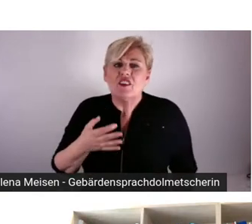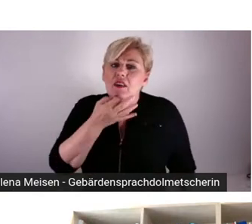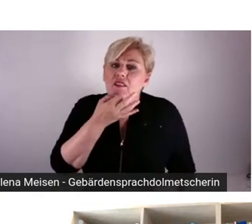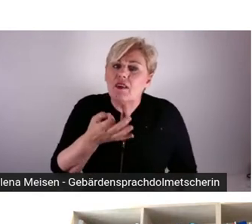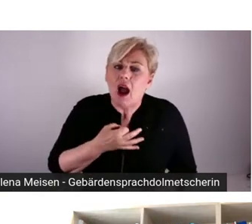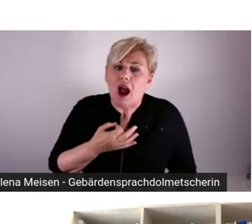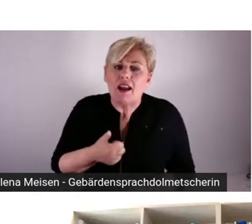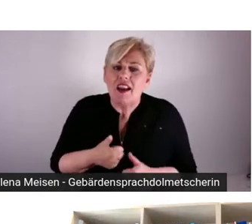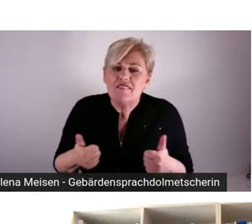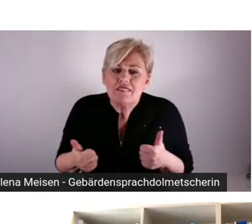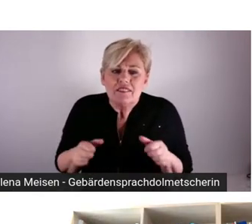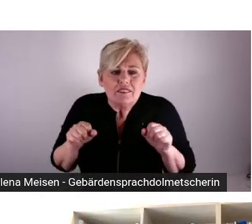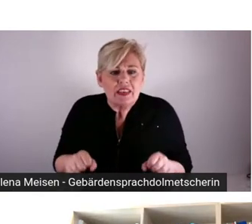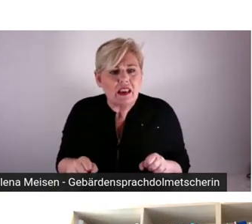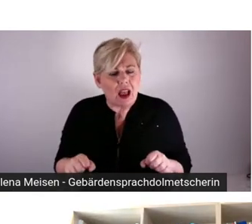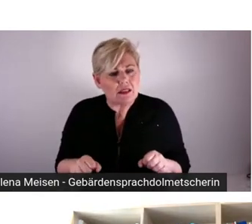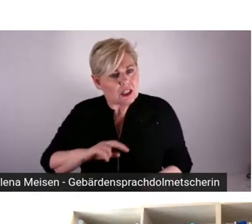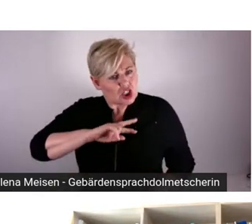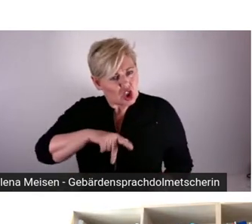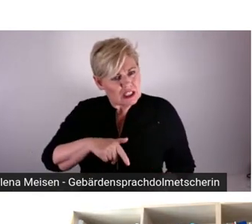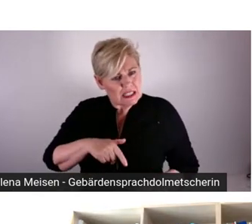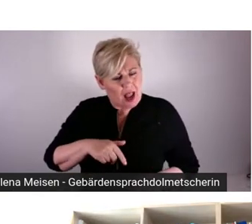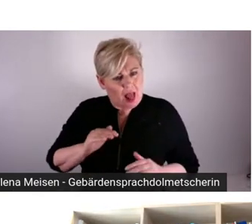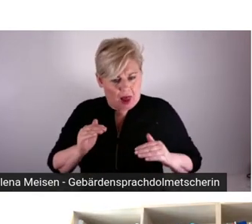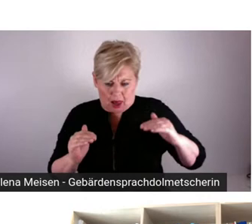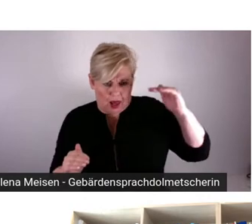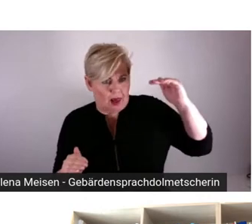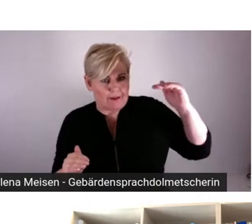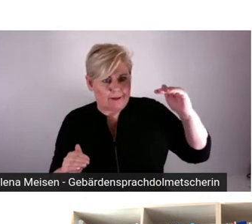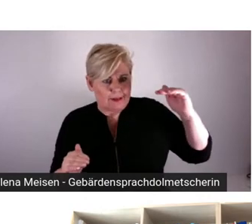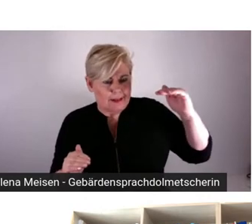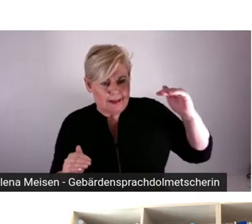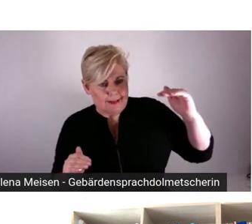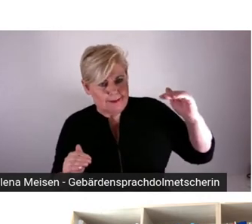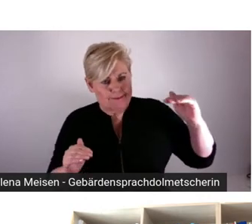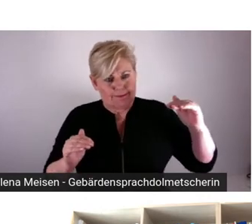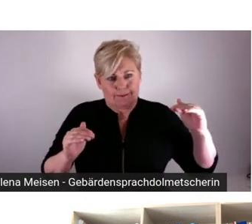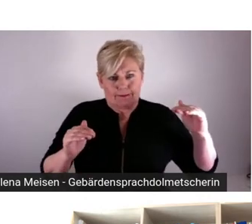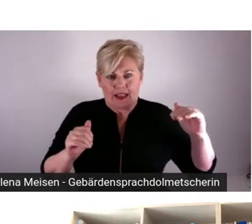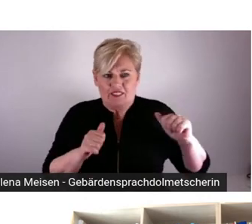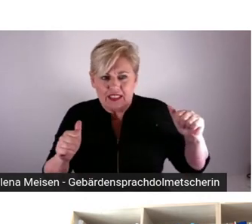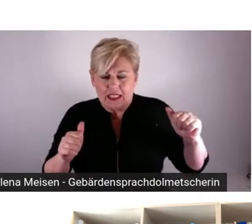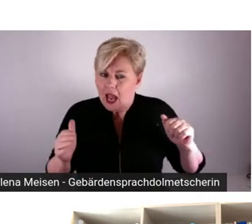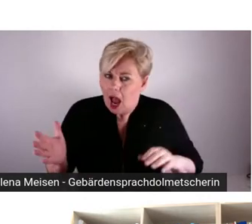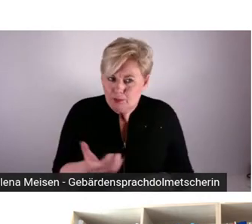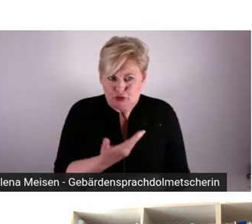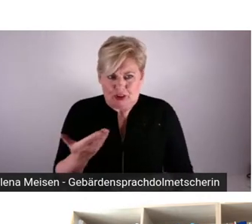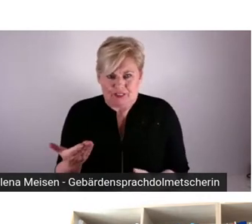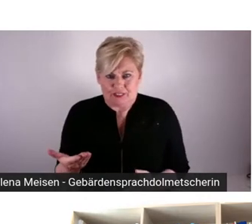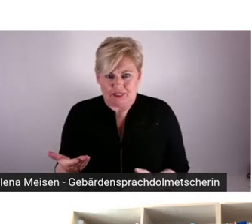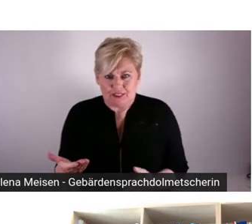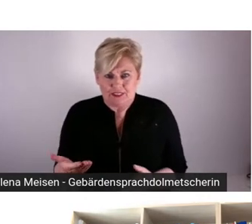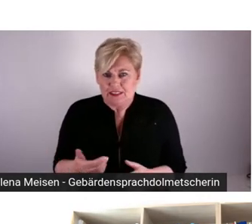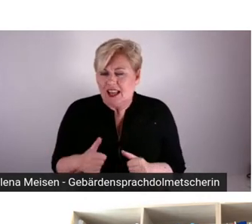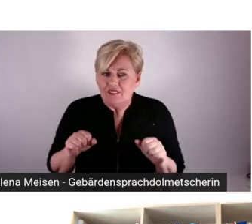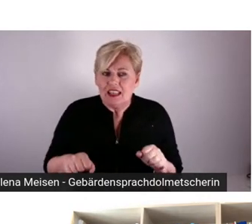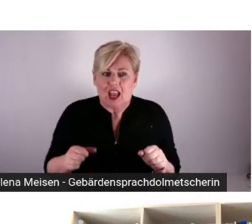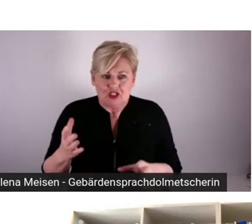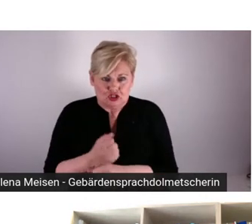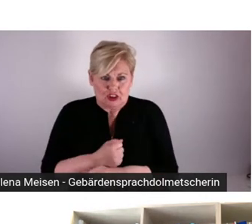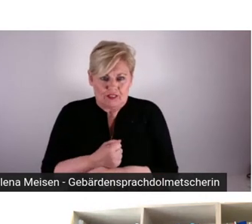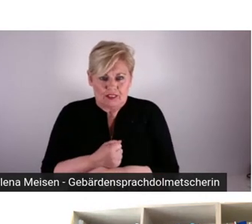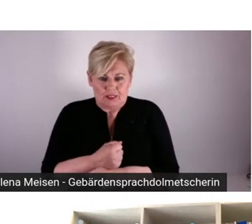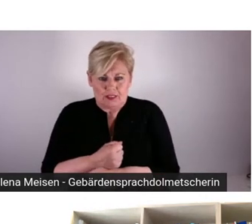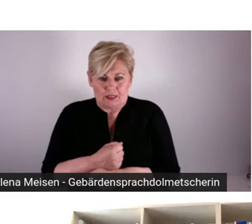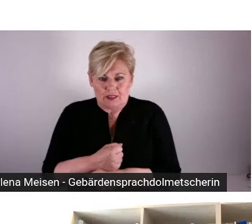es denn machen, tatsächlich soziale Ungleichheit insgesamt tatsächlich zu beseitigen. Und wenn ich dann Pascal